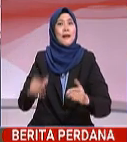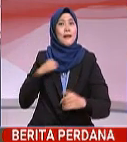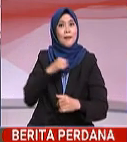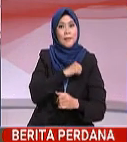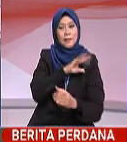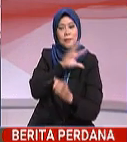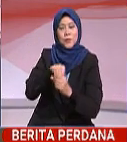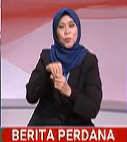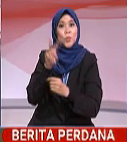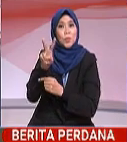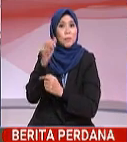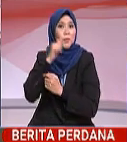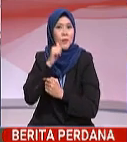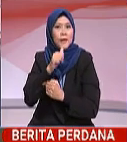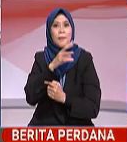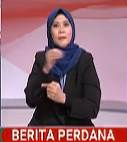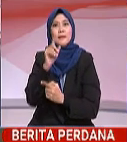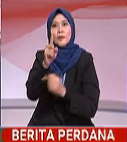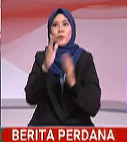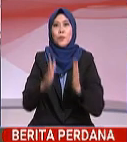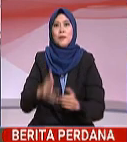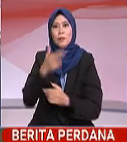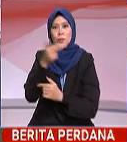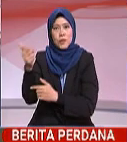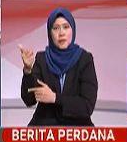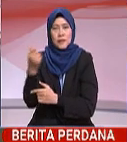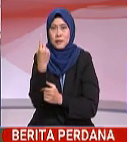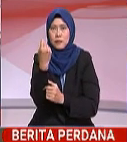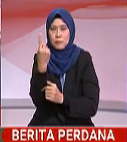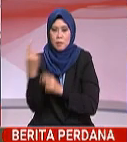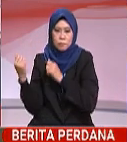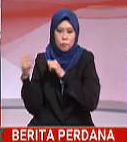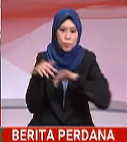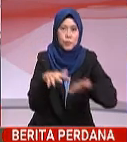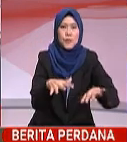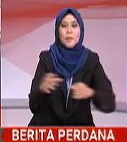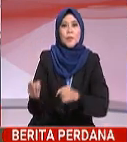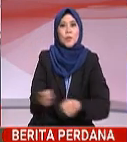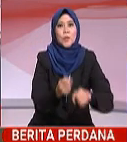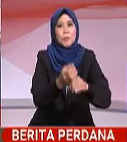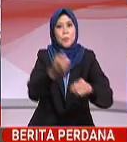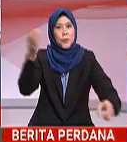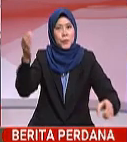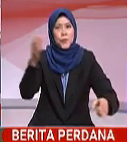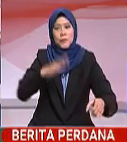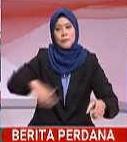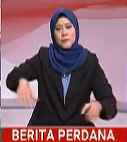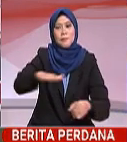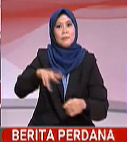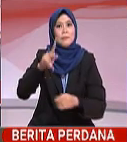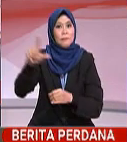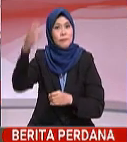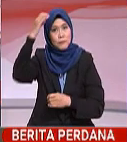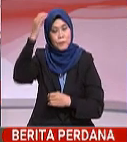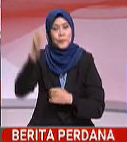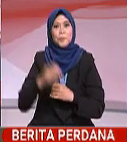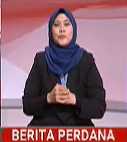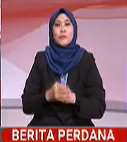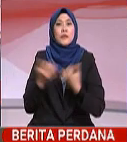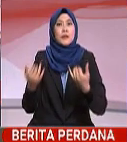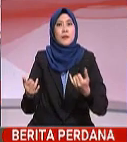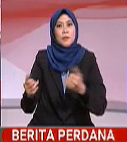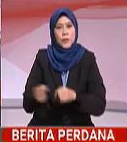wanita dan seorang warga Indonesia dalam 11 sebuan di Sungai Buloh dan juga sekitar Lembah Klang. Ketua Polis Daerah Sungai